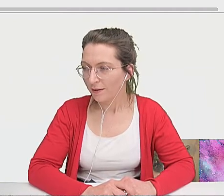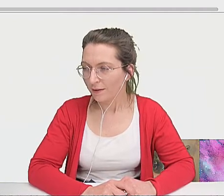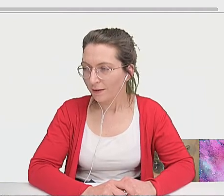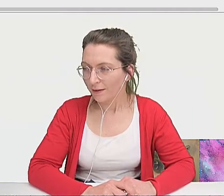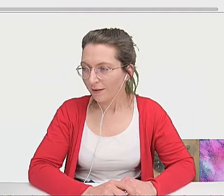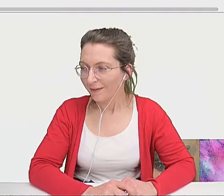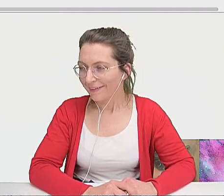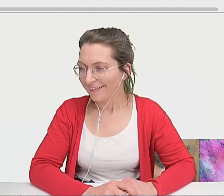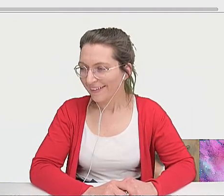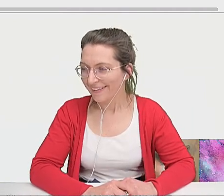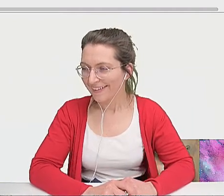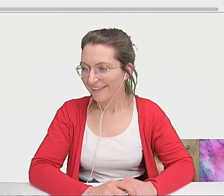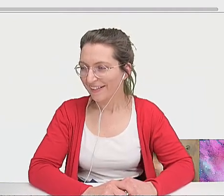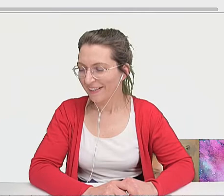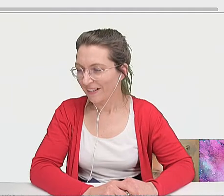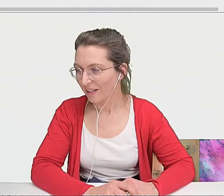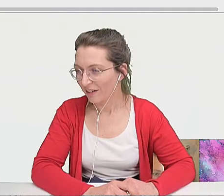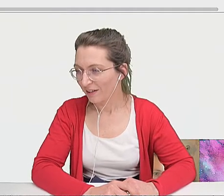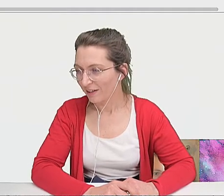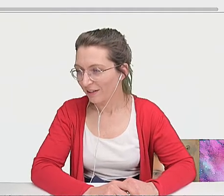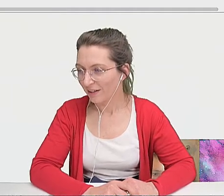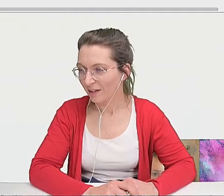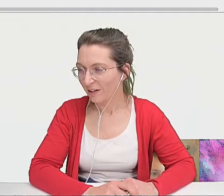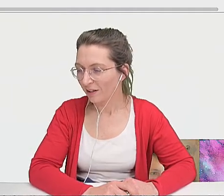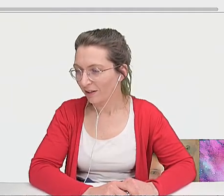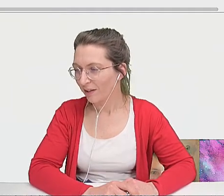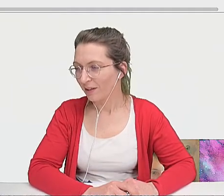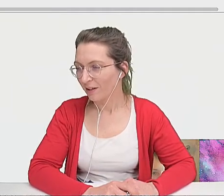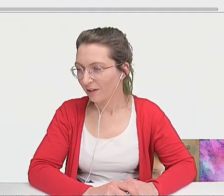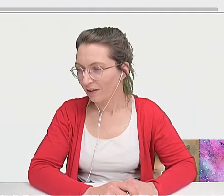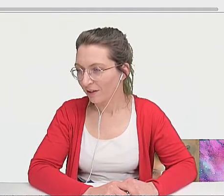kleine Meldung, die mir sagt, dass ich das geschafft habe.